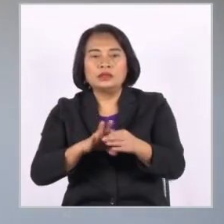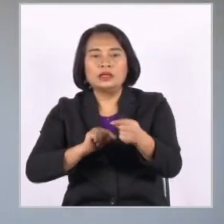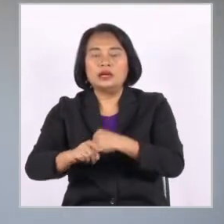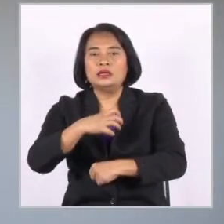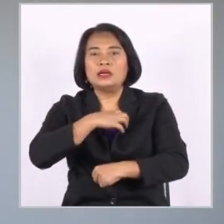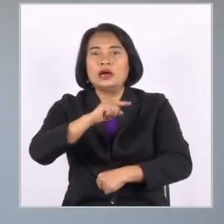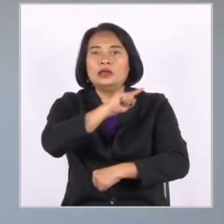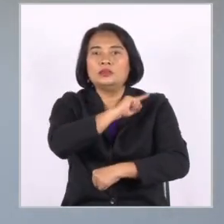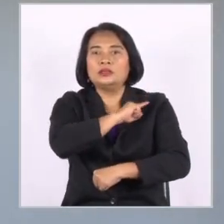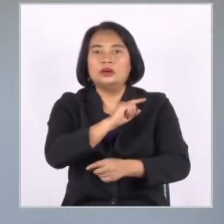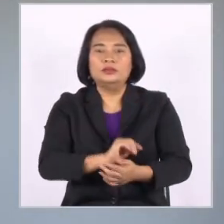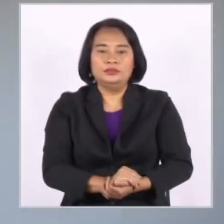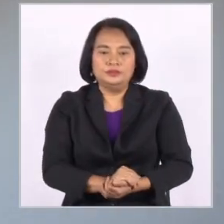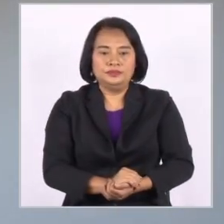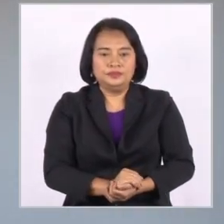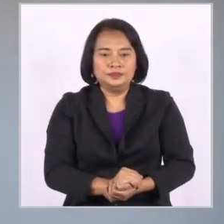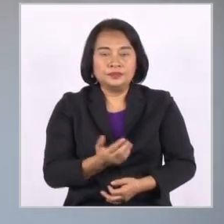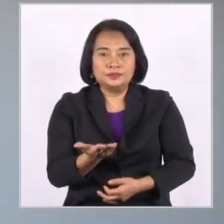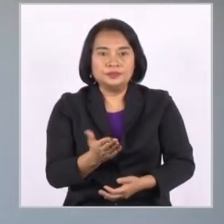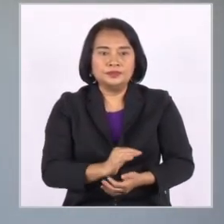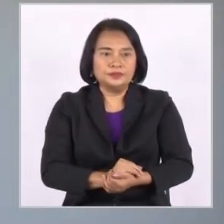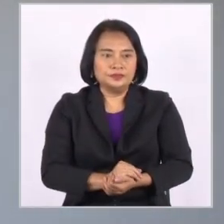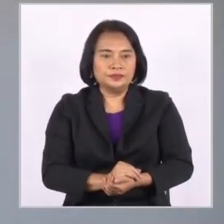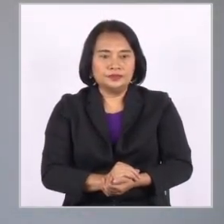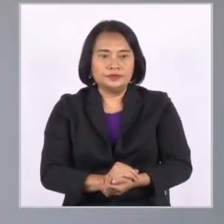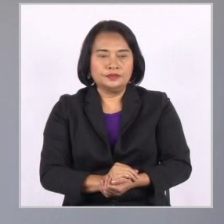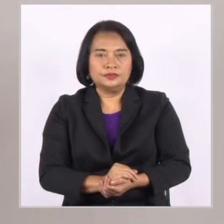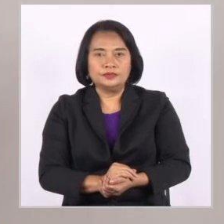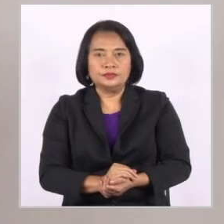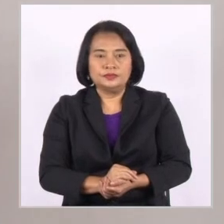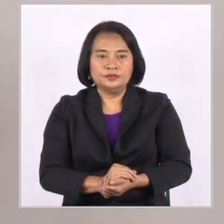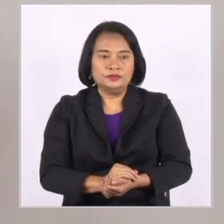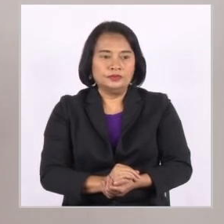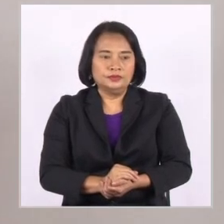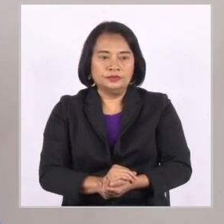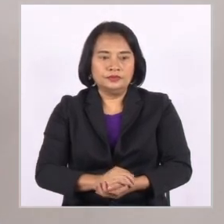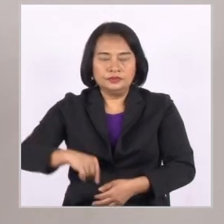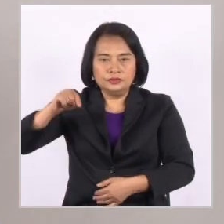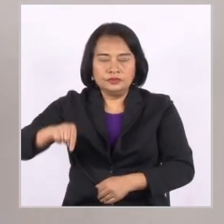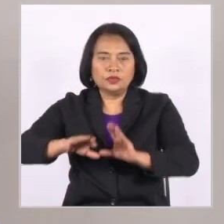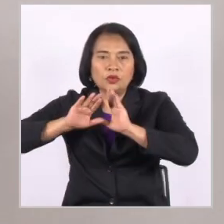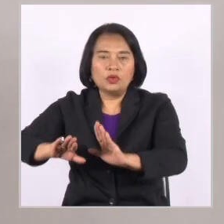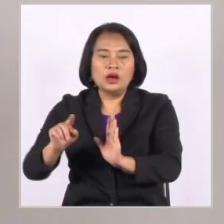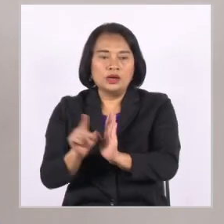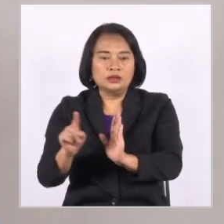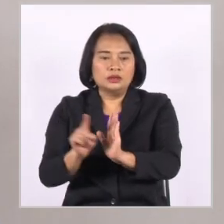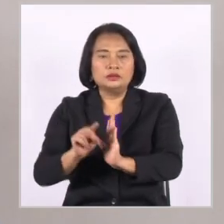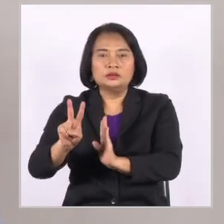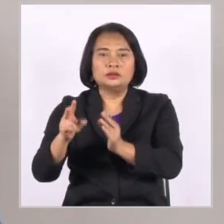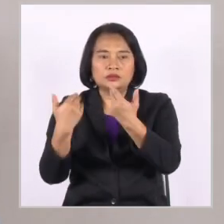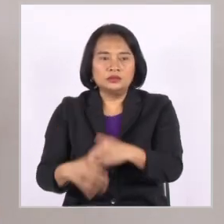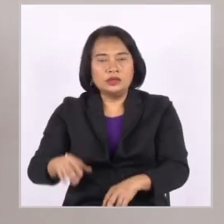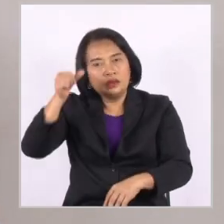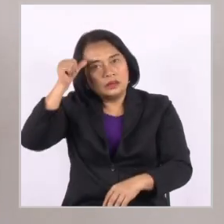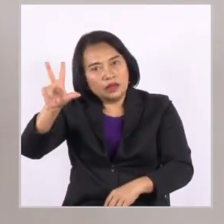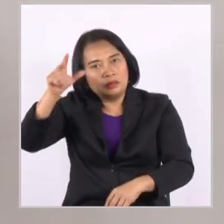กว่าฟังหน่อยค่ะ นะโมตัสสะภะคะวะโตอะระหะโตสัมมาสัมพุทธะแต่ถามว่าที่เนี่ยเราเคยไปฝาก2ครั้งแล้ว 3-4 วัน5